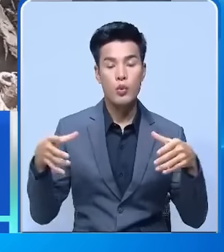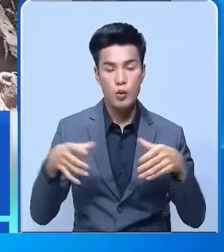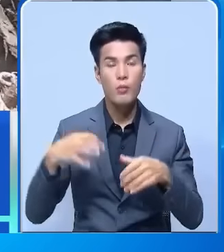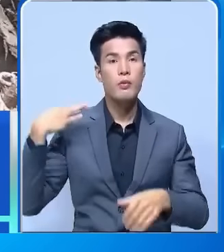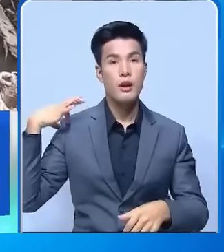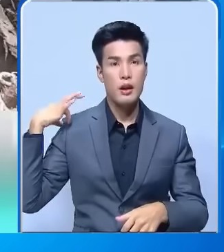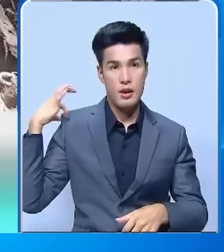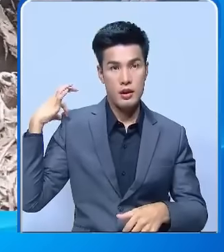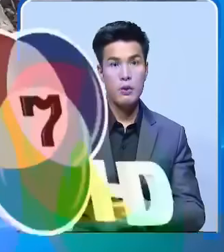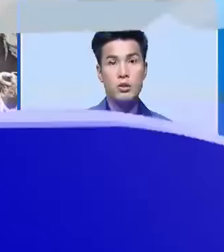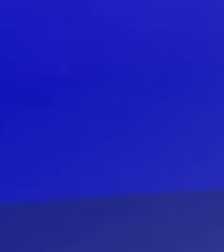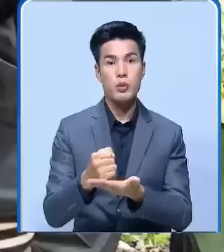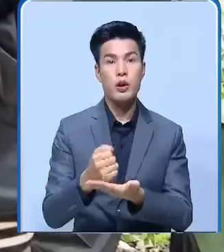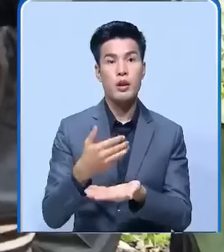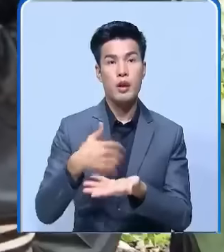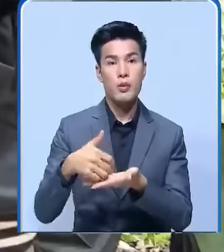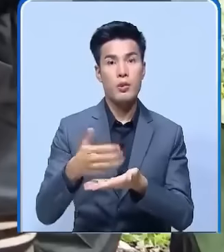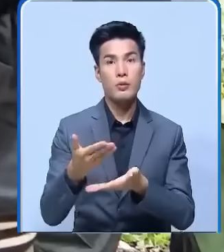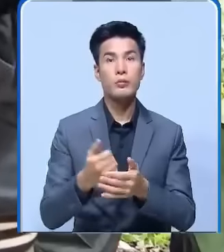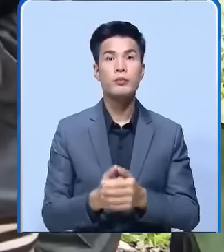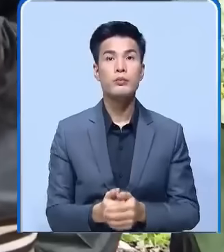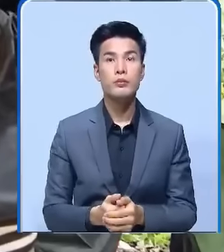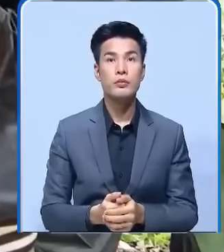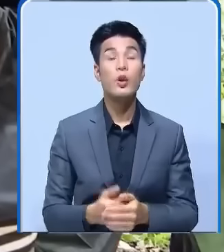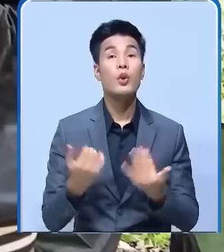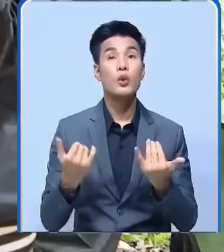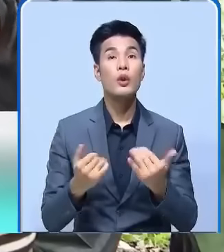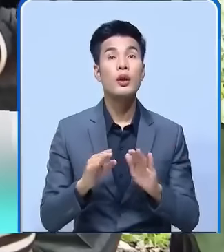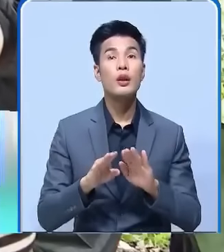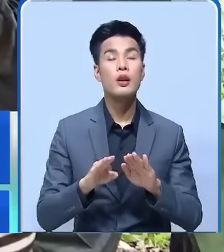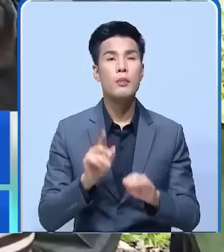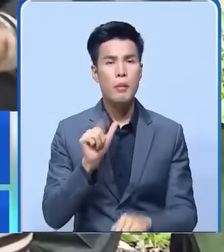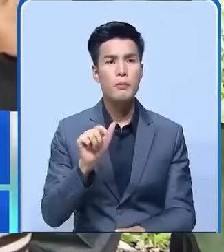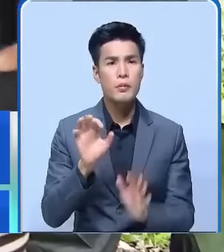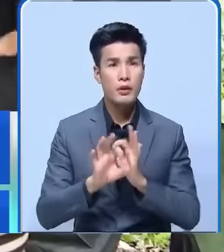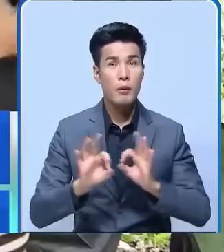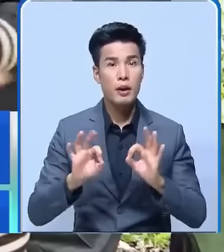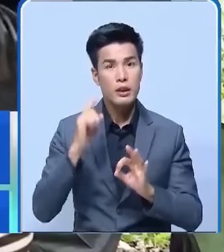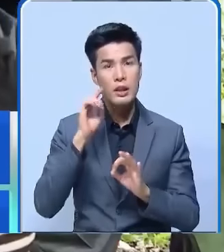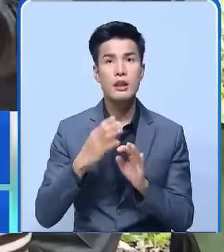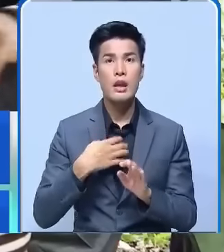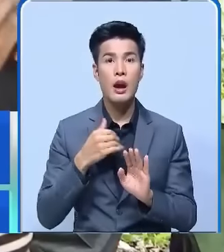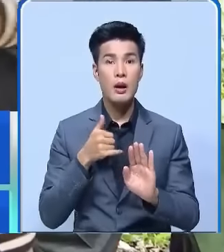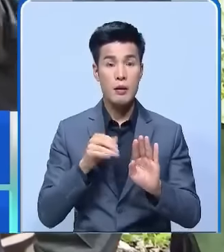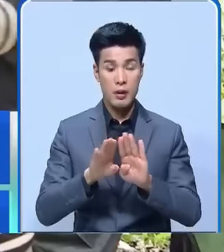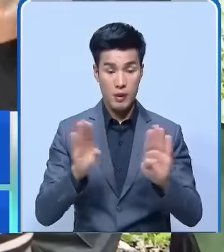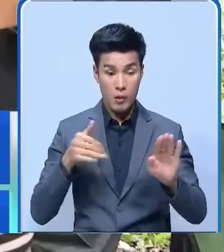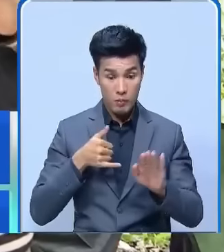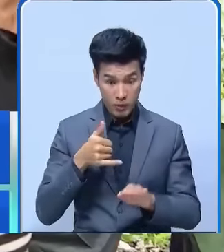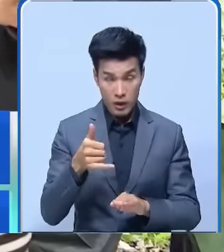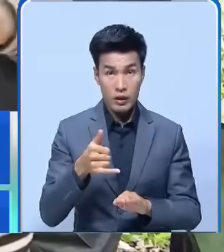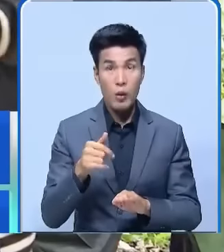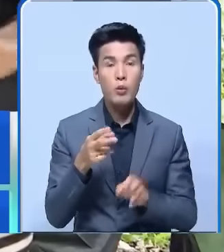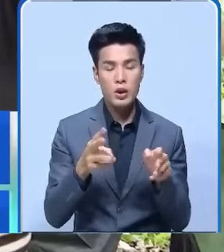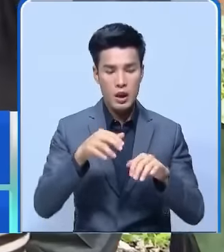ครับ การตอนนี้คือหลักก็คือว่าอยากที่จริงอยากจะเปิดทางเข้าหมู่บ้านก่อนโดยการใช้แบล็คโฮ